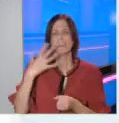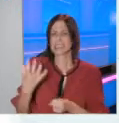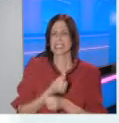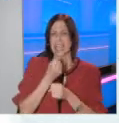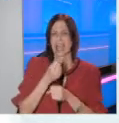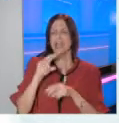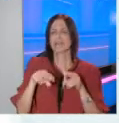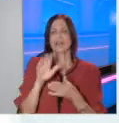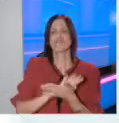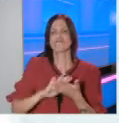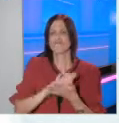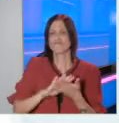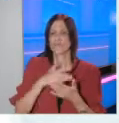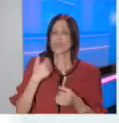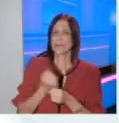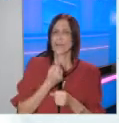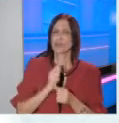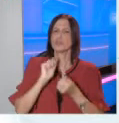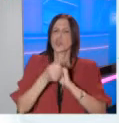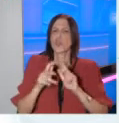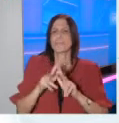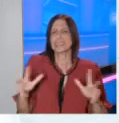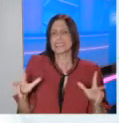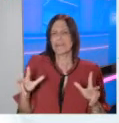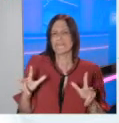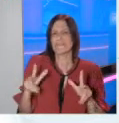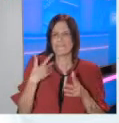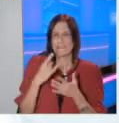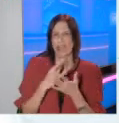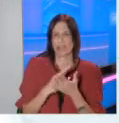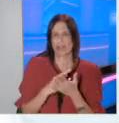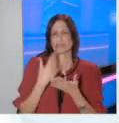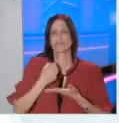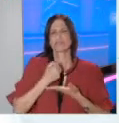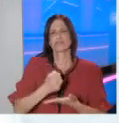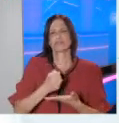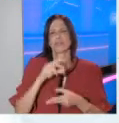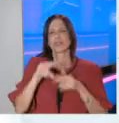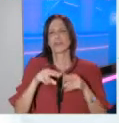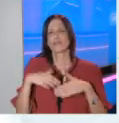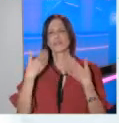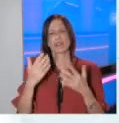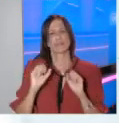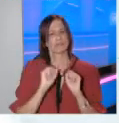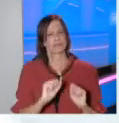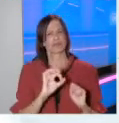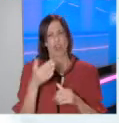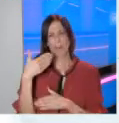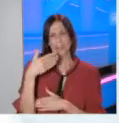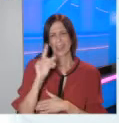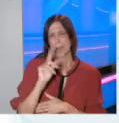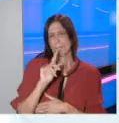לטפל בכלום. אני פועלת לשינוי המצב דרך חקיקה שתקבע סל שירותים וטיפולים ותעניק עורף של המדינה